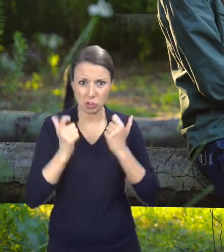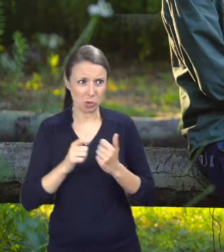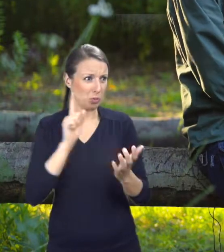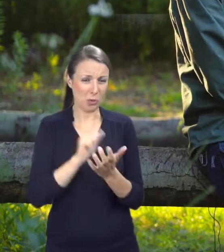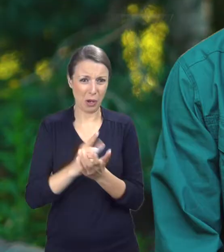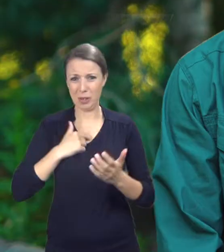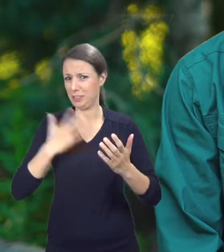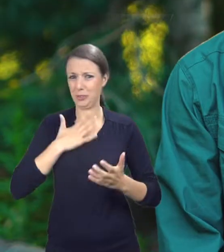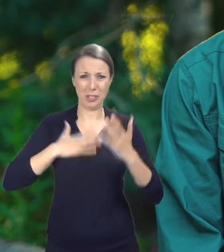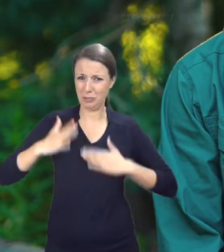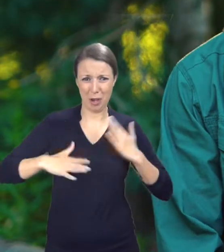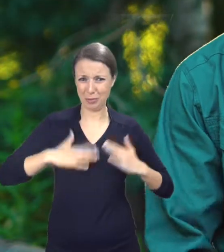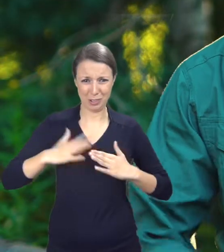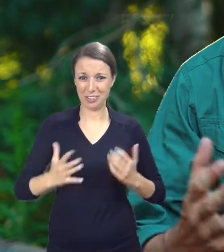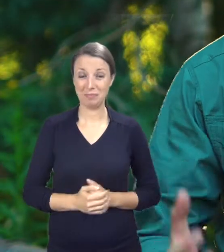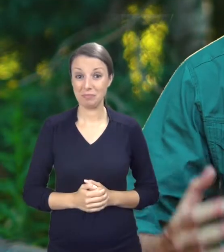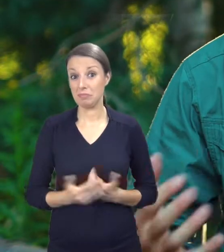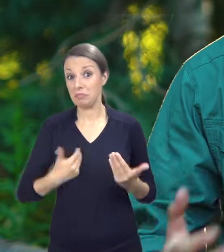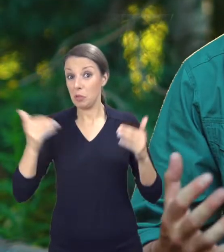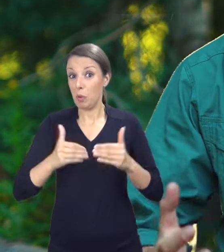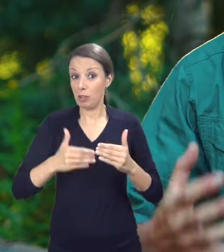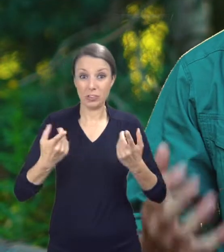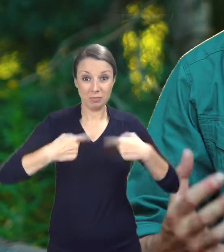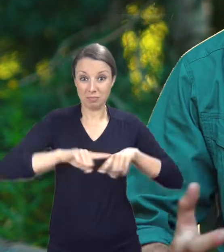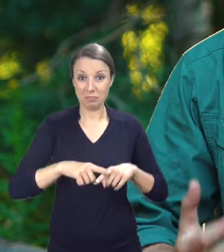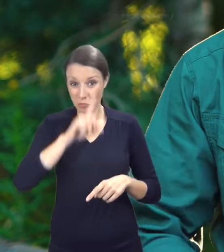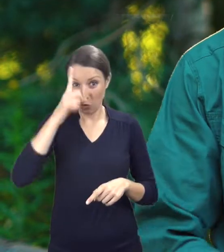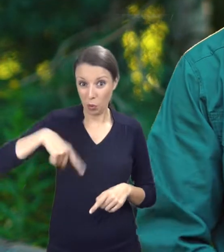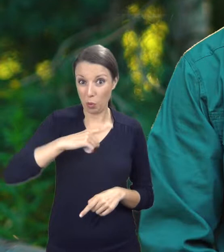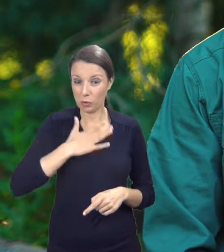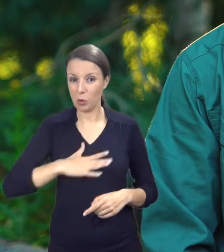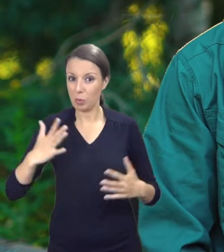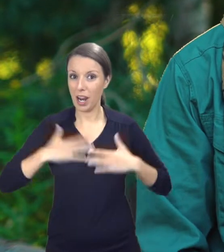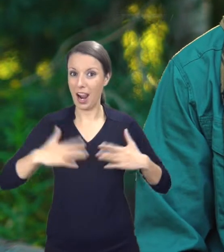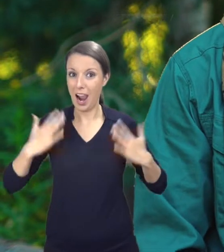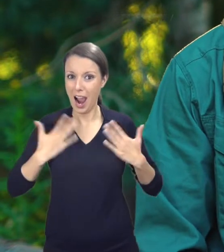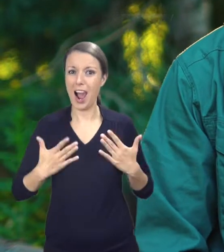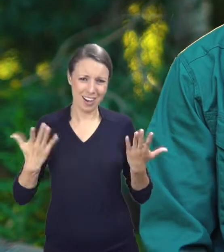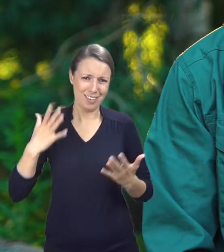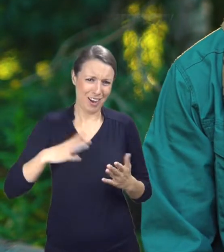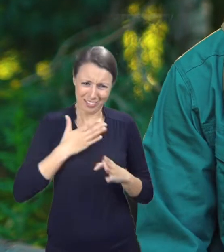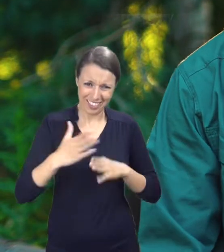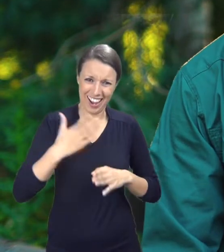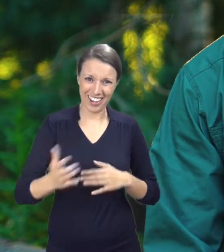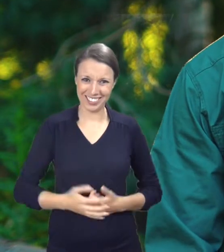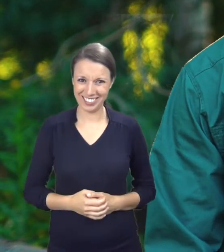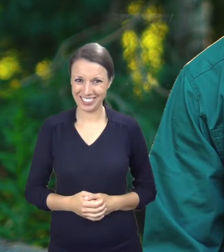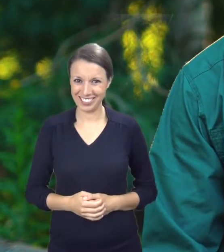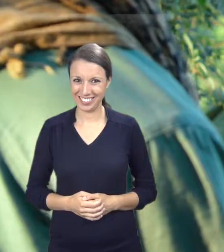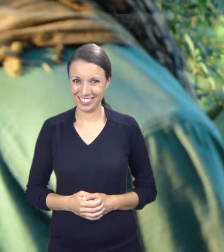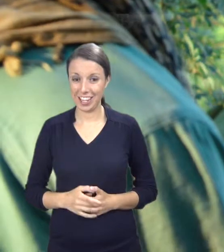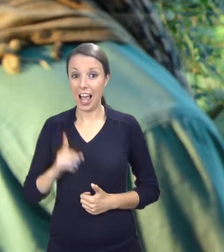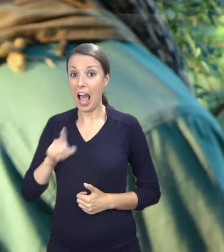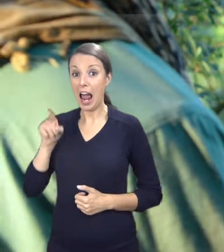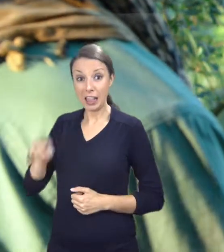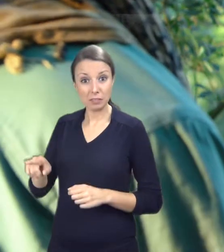siebie w domu niejako. Także być może jest taka grupa ludzi, którzy lubią ten zastrzyk adrenaliny i niech się dzieje więcej. Ale ty też przejąłeś